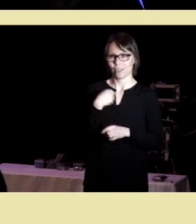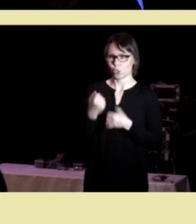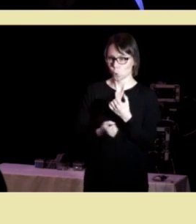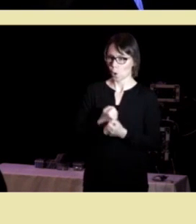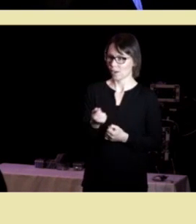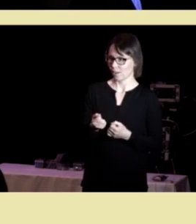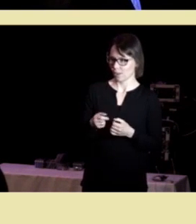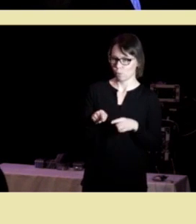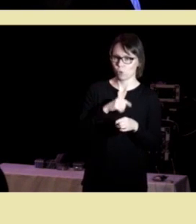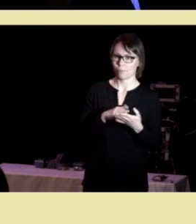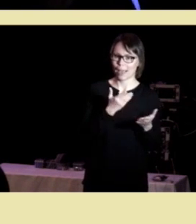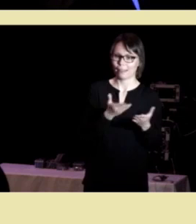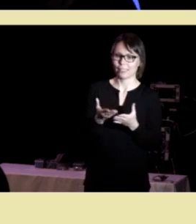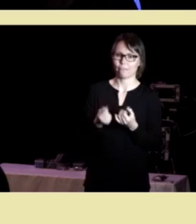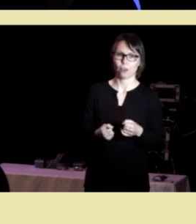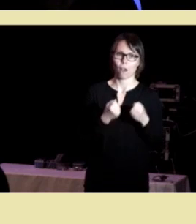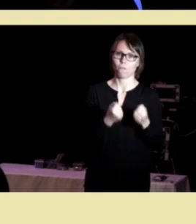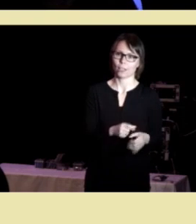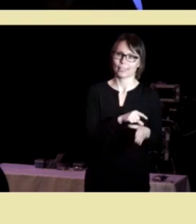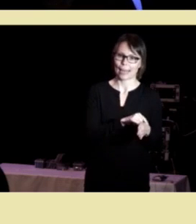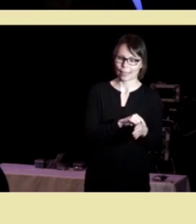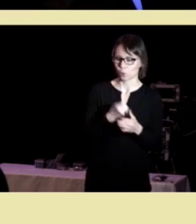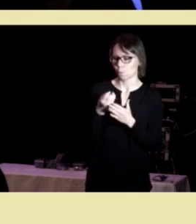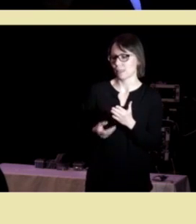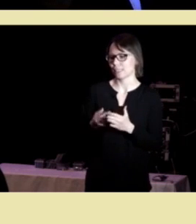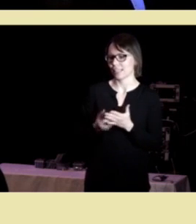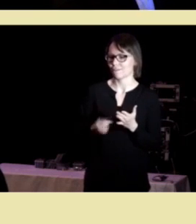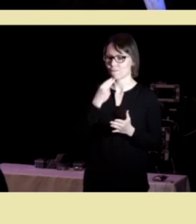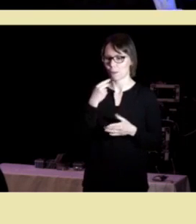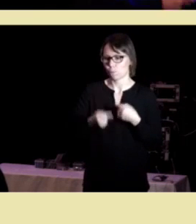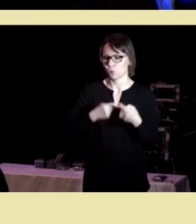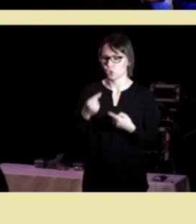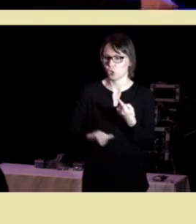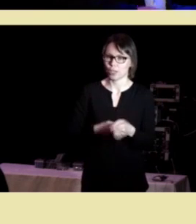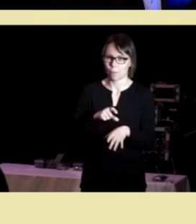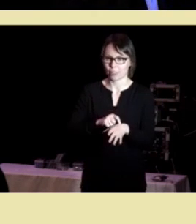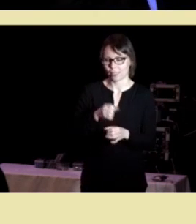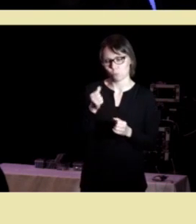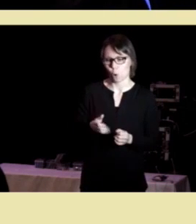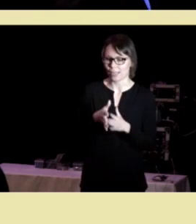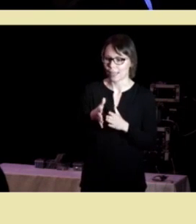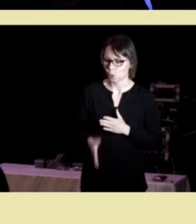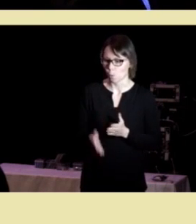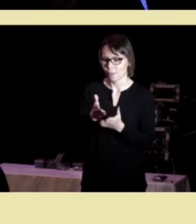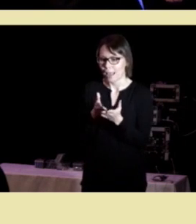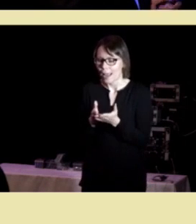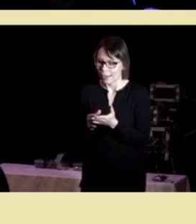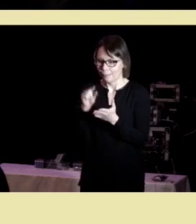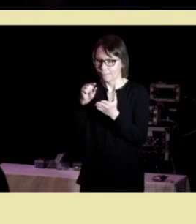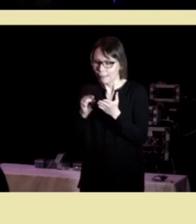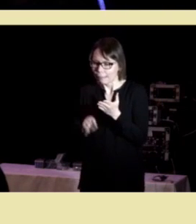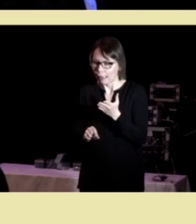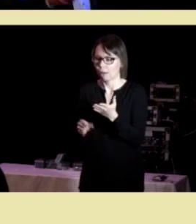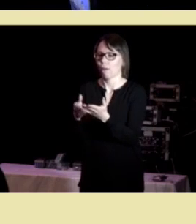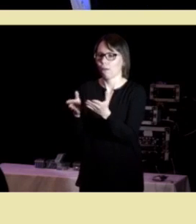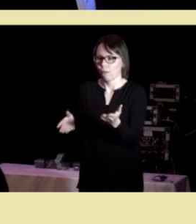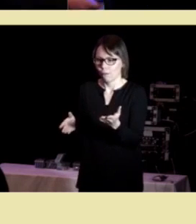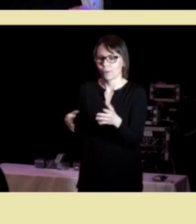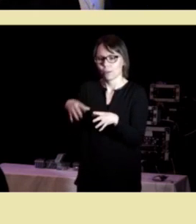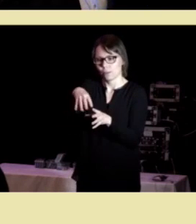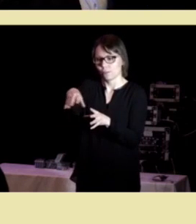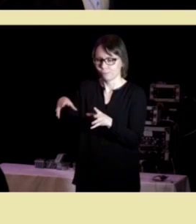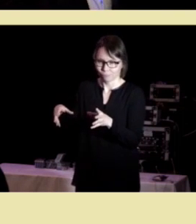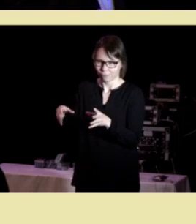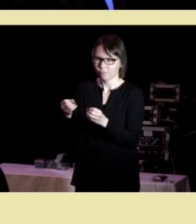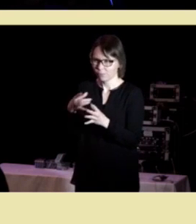gjør. Vi begynner med henvisning fra fastlegen, og så beskriver vi da hvilke prosedyrer pasienten skal gjennom, deler det opp i småbitter, og så har vi en